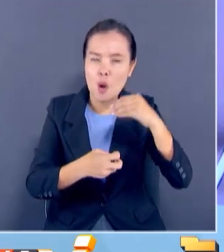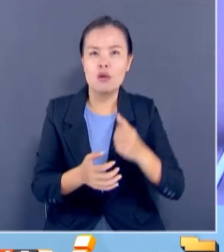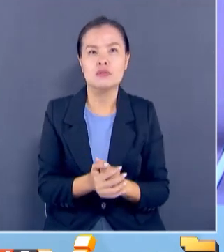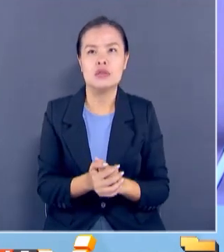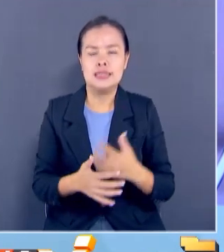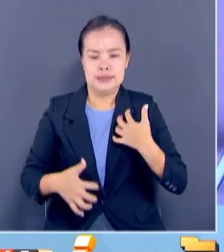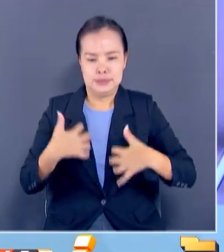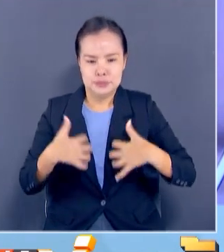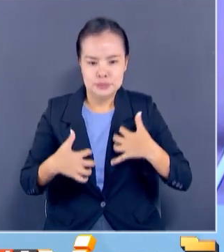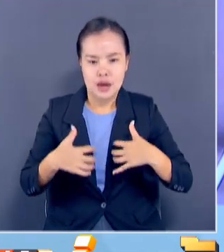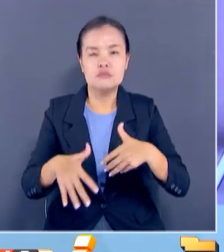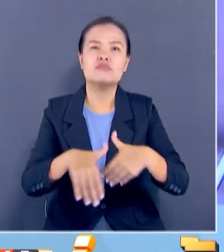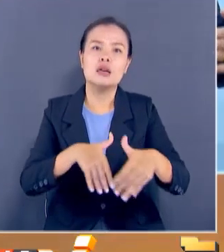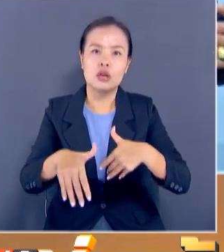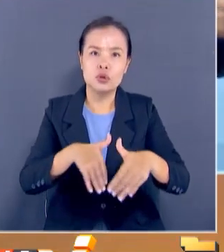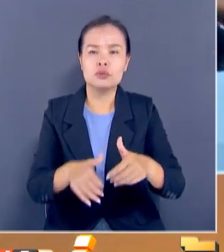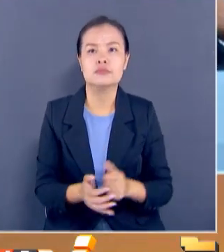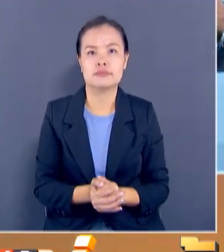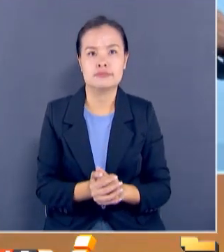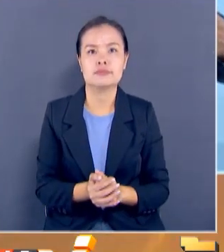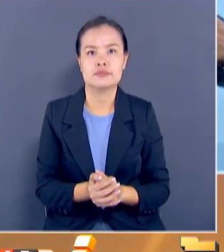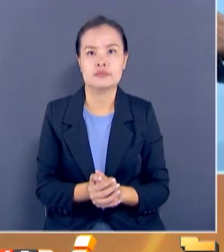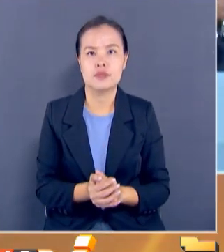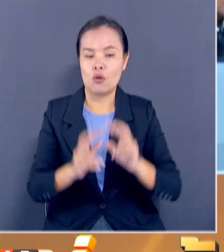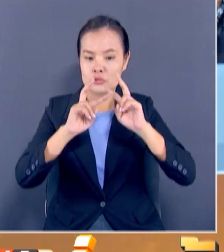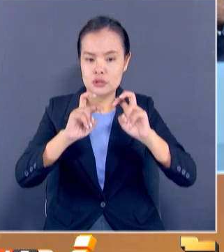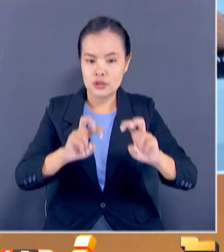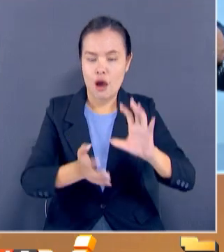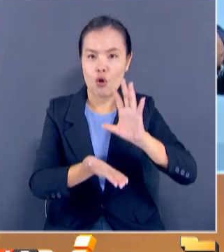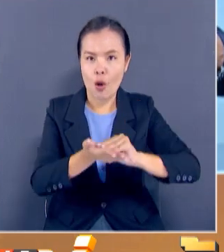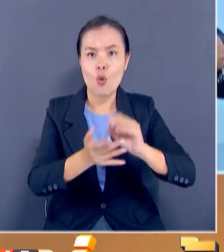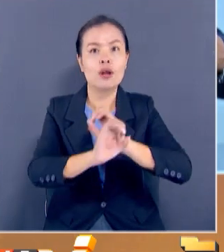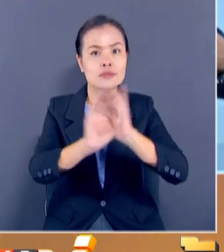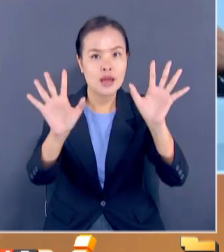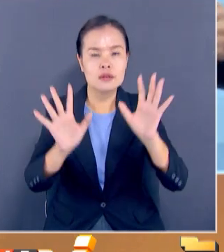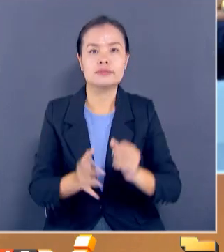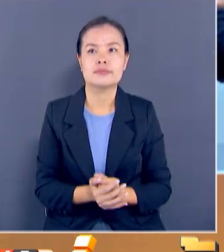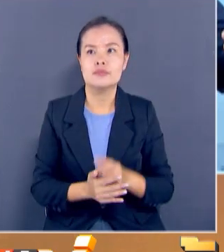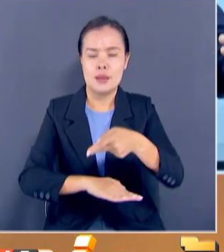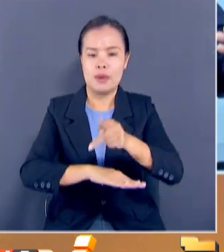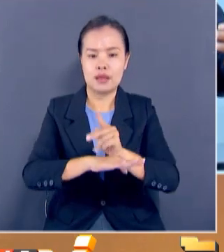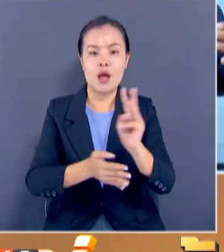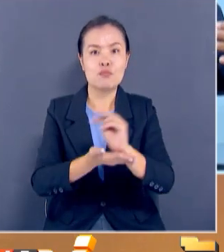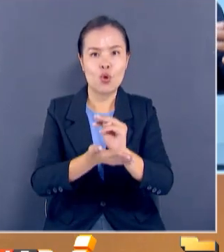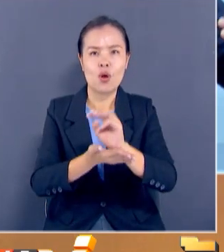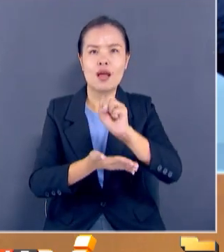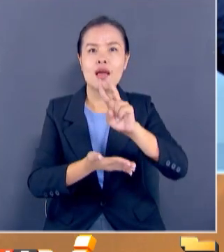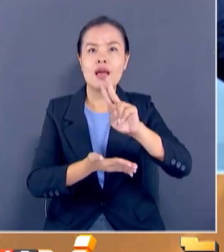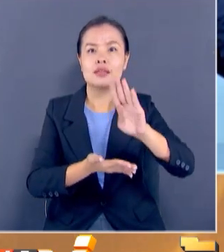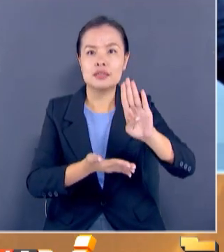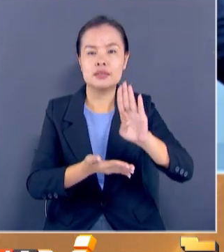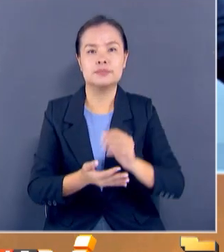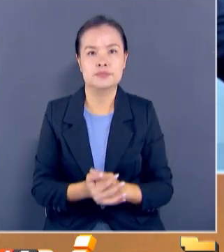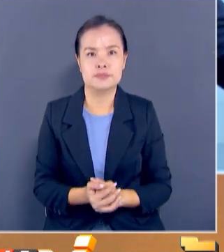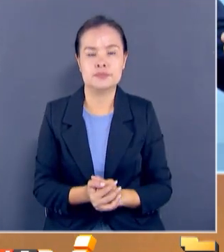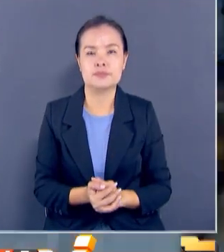สร้างความเสียหายกับประชาชนรุนแรงขึ้นแต่ทั้งนี้ต้องมีการศึกษาข้อมูลให้ชัดเจนก่อนขณะที่ประธานวุฒิสืบนะคะเสถียรครับคุณพานุเด